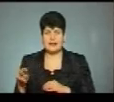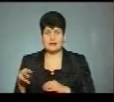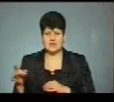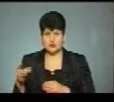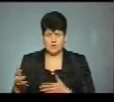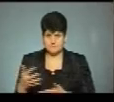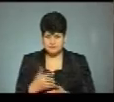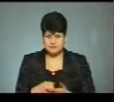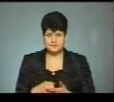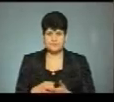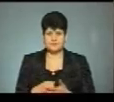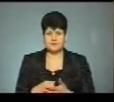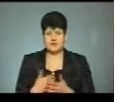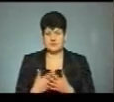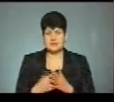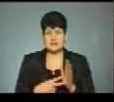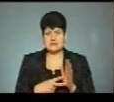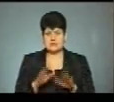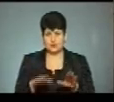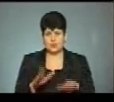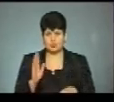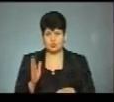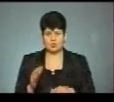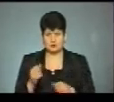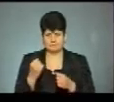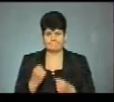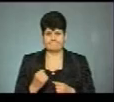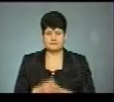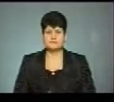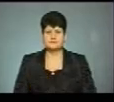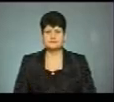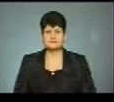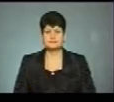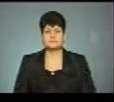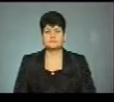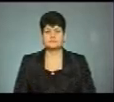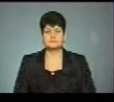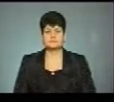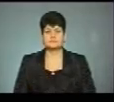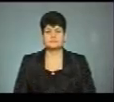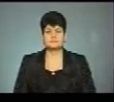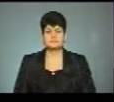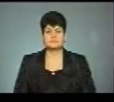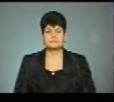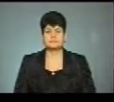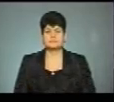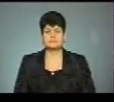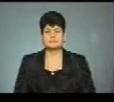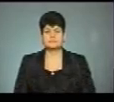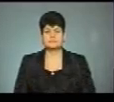району, десь до 7 тонн буде грузу. Анжела Шова, Оксана Галіяш. Новини на Суспільному.